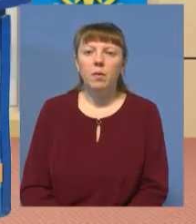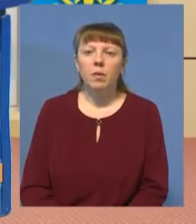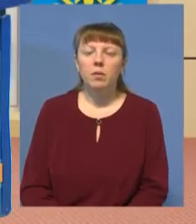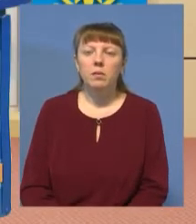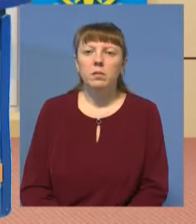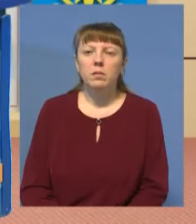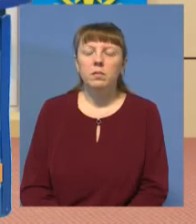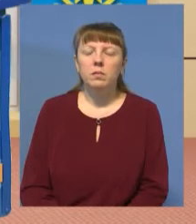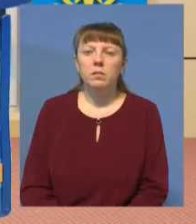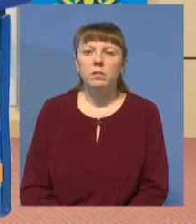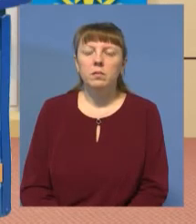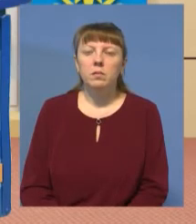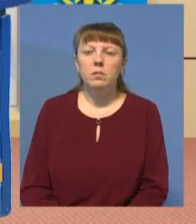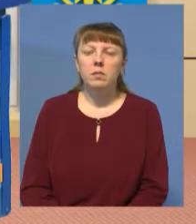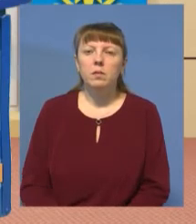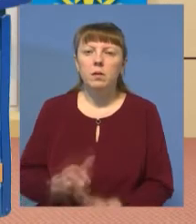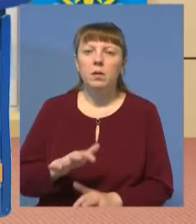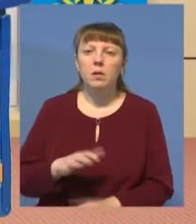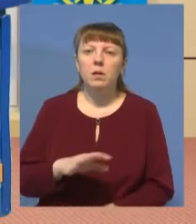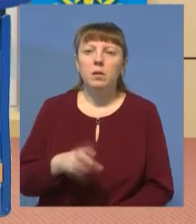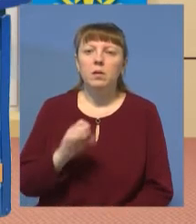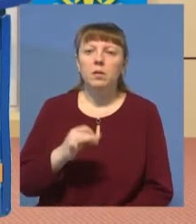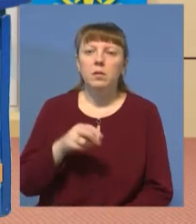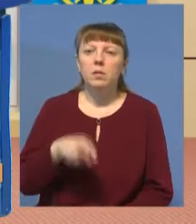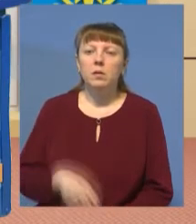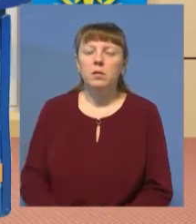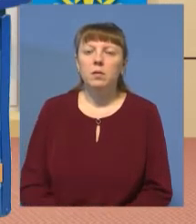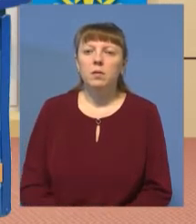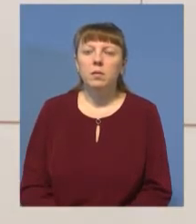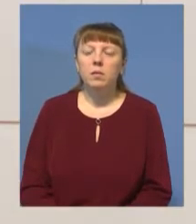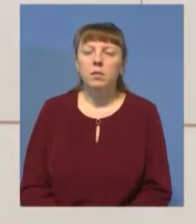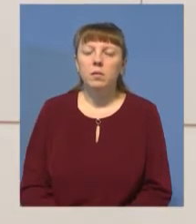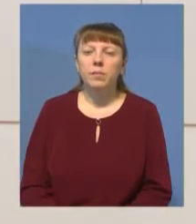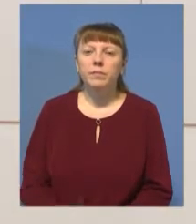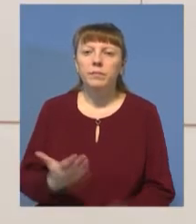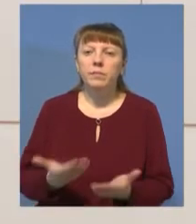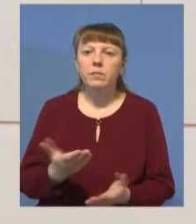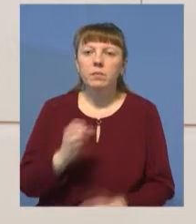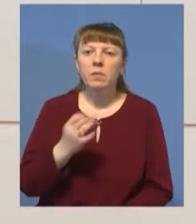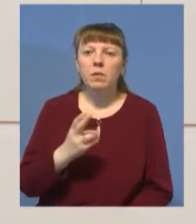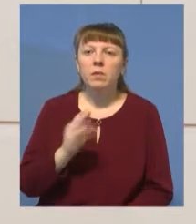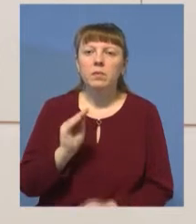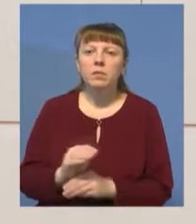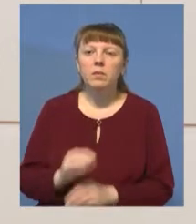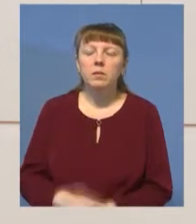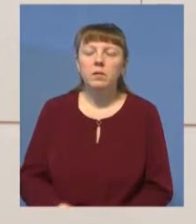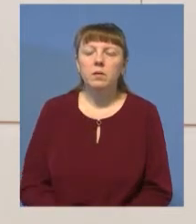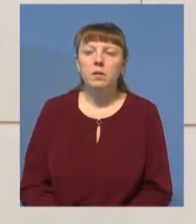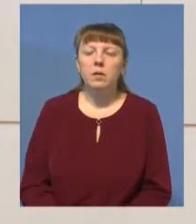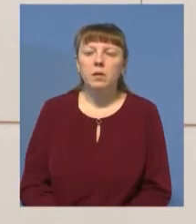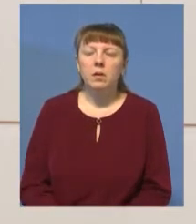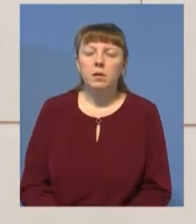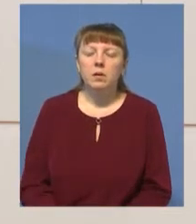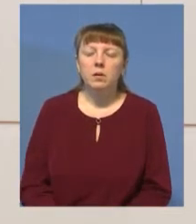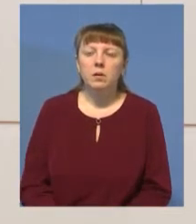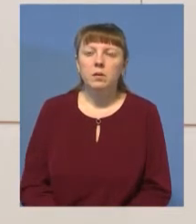после вот этих двух предыдущих стадий? Конечно же. В случае, если данный иск поступил в суд, в каждом суде, вернее, начнем